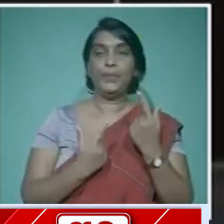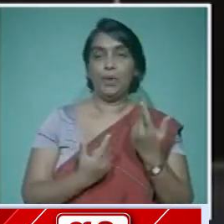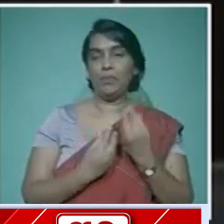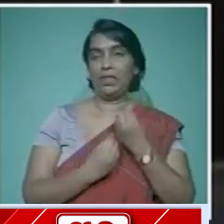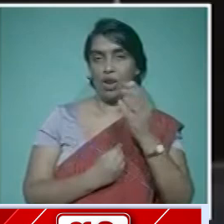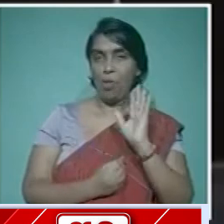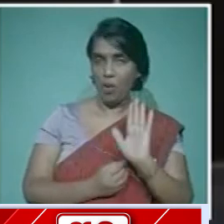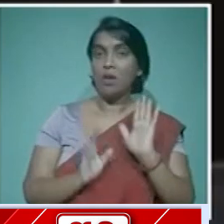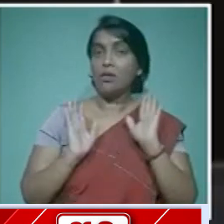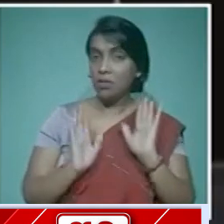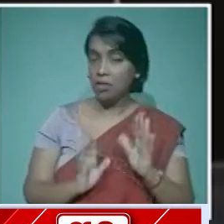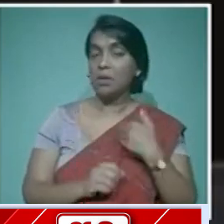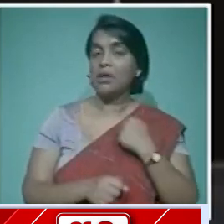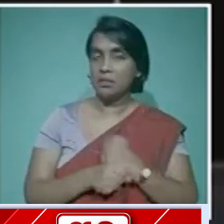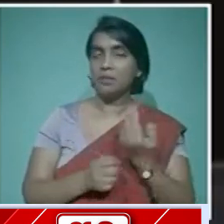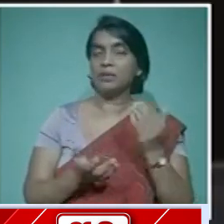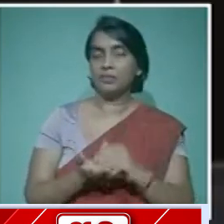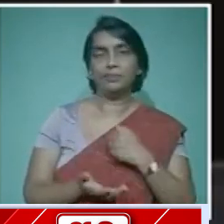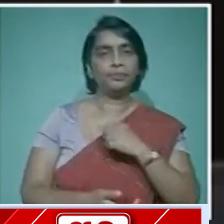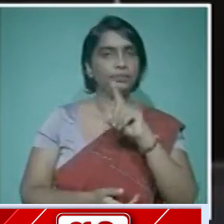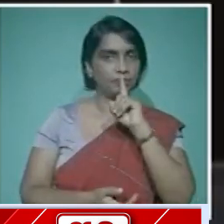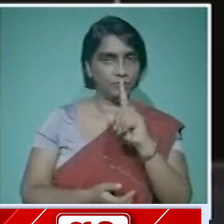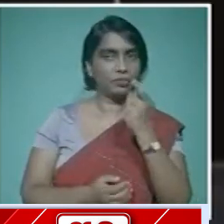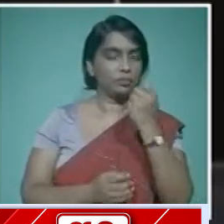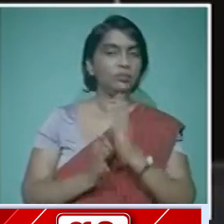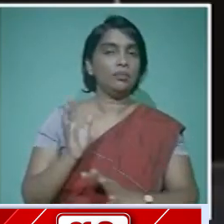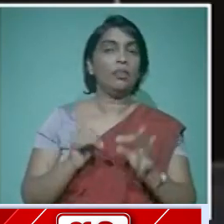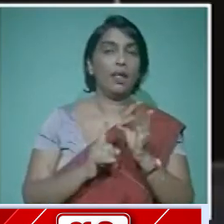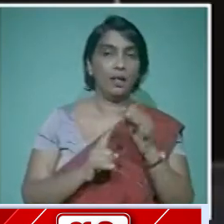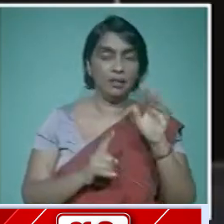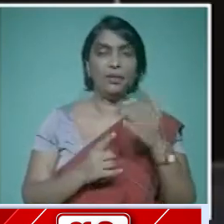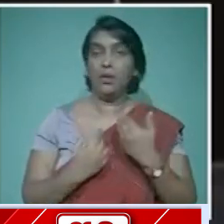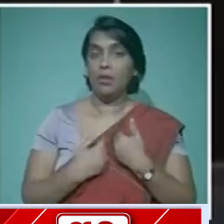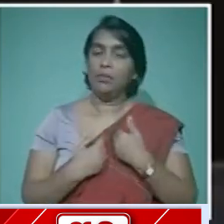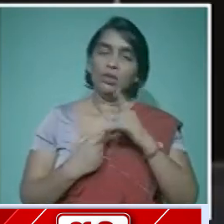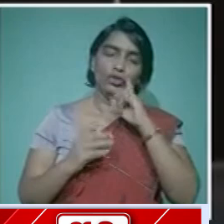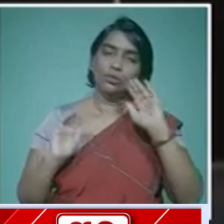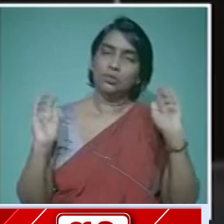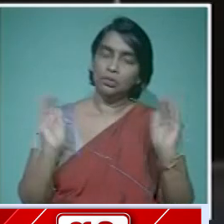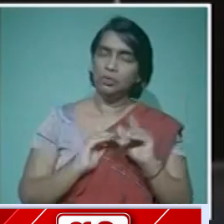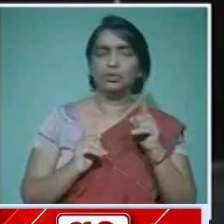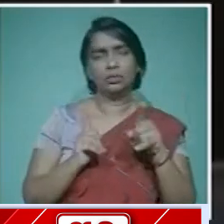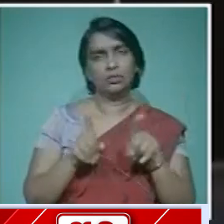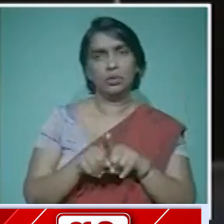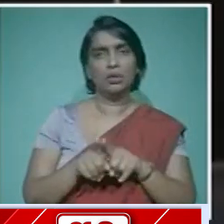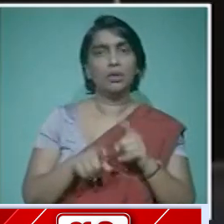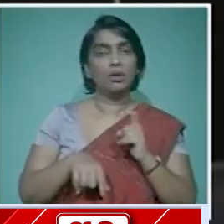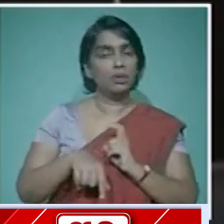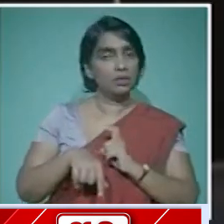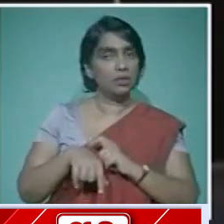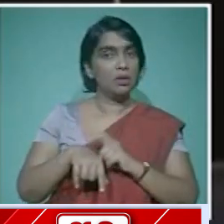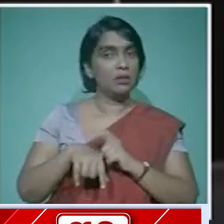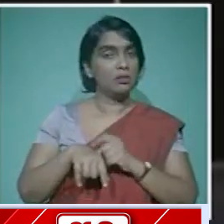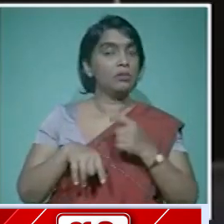තියෙන්නේ. නමුත් අපි රජයට නැවතත් අපි දැනුම් දුන්නා මුදල් ඇමතිවරයාට අපිට අවම වශයෙන්